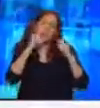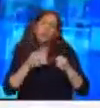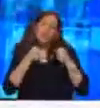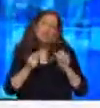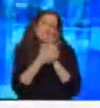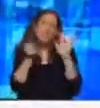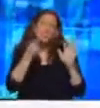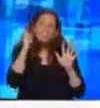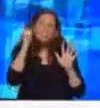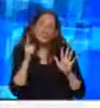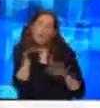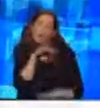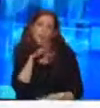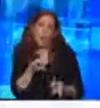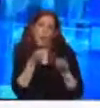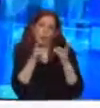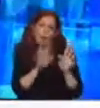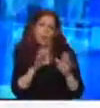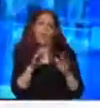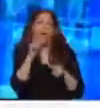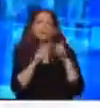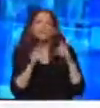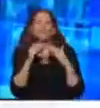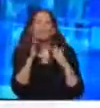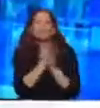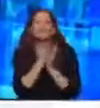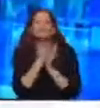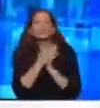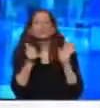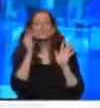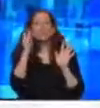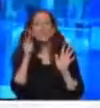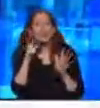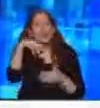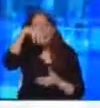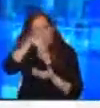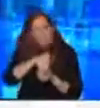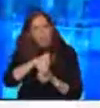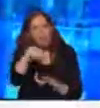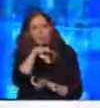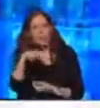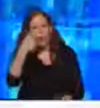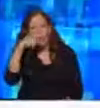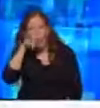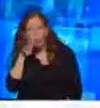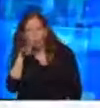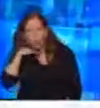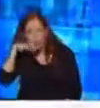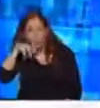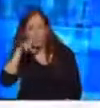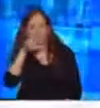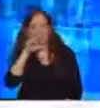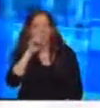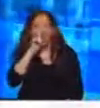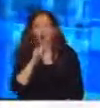16 שנה השכונה הזאת קיימת. התושבים גרים שם כבר 16 שנה בלב גוש עציון. ומה שקרה לפני